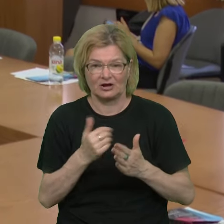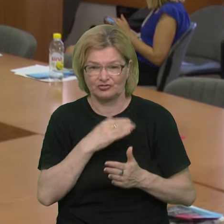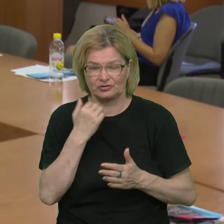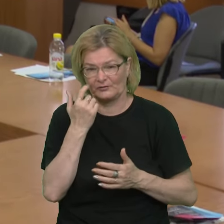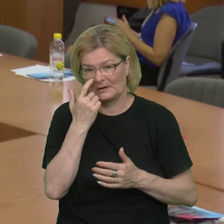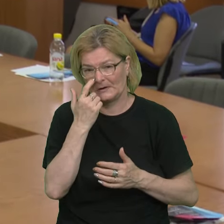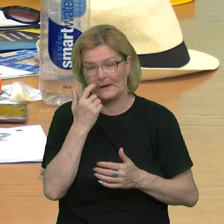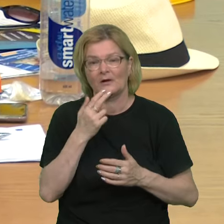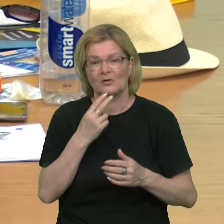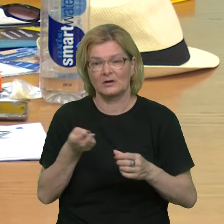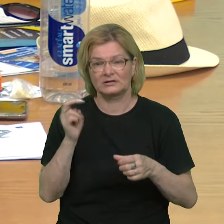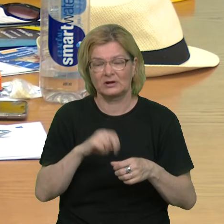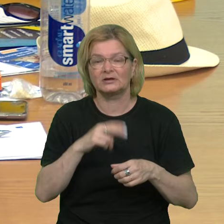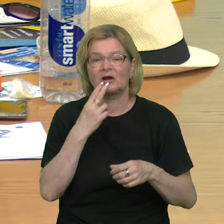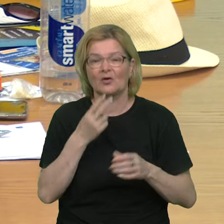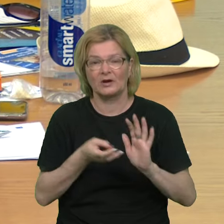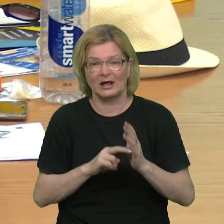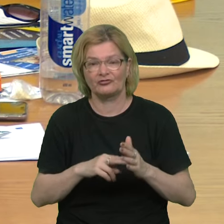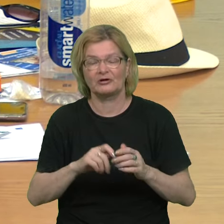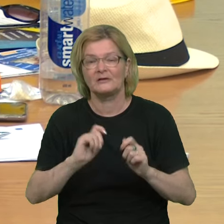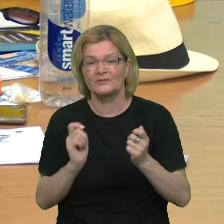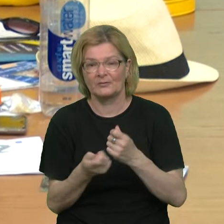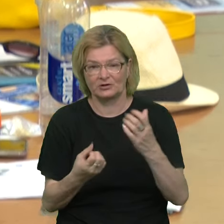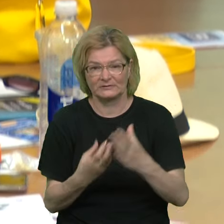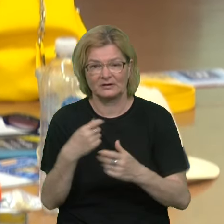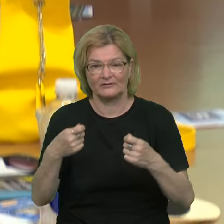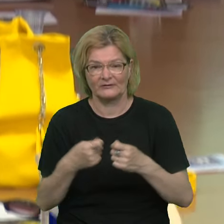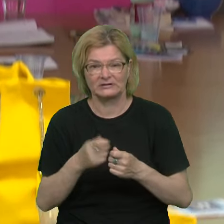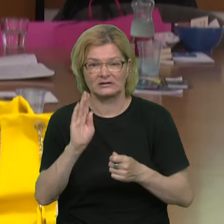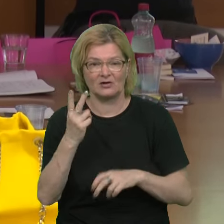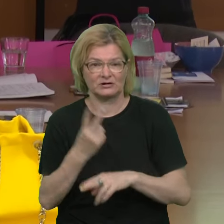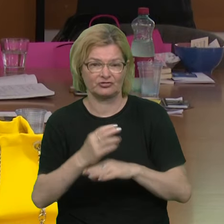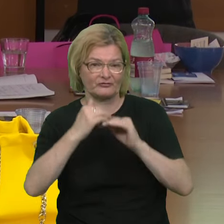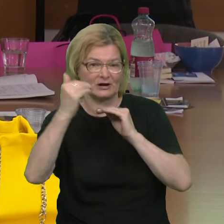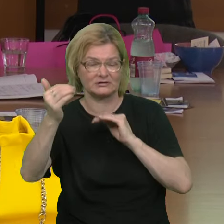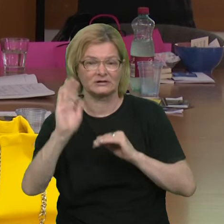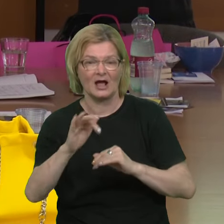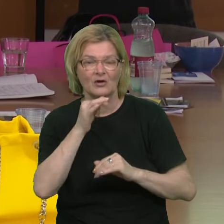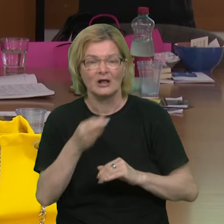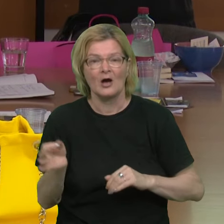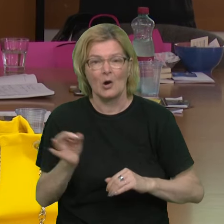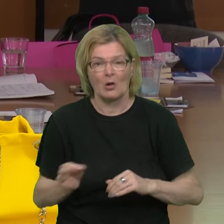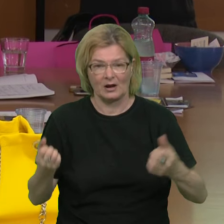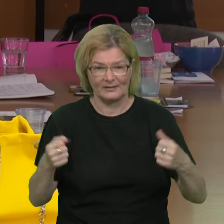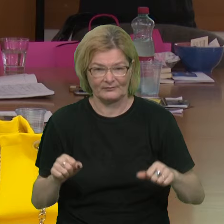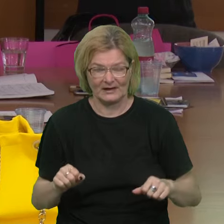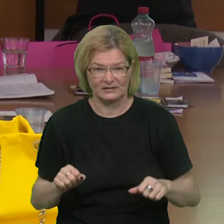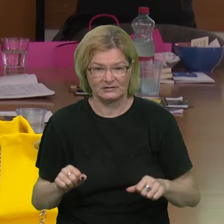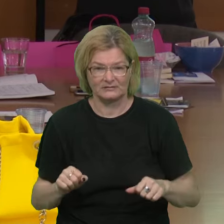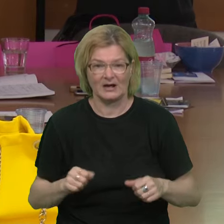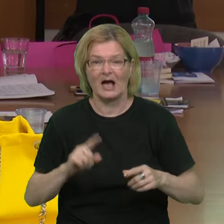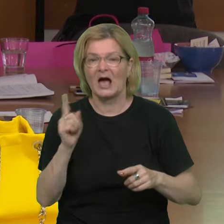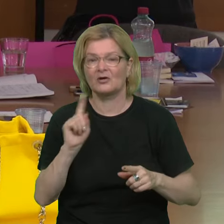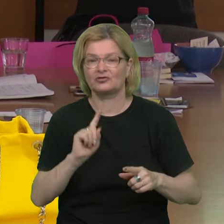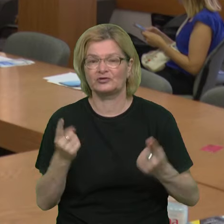ne zarađuju dovoljno. Koga sve uključiti i na koji način promjene ostvariti, vezano je kako na državnu razinu, tako i na lokalne